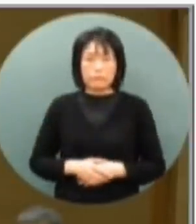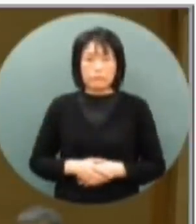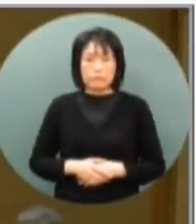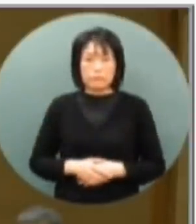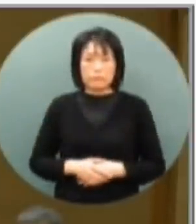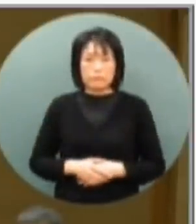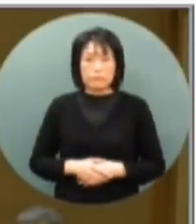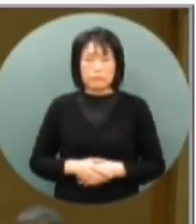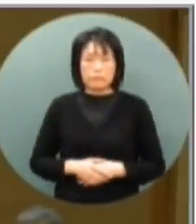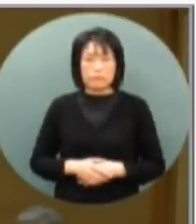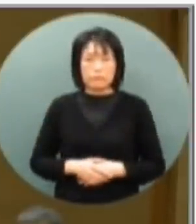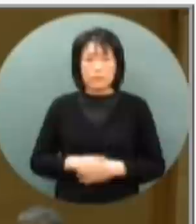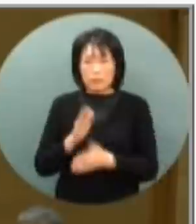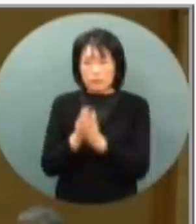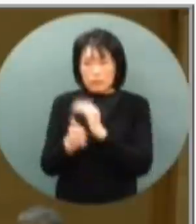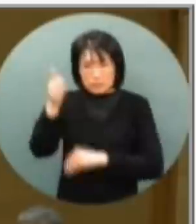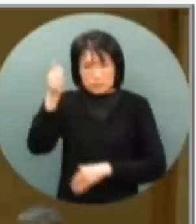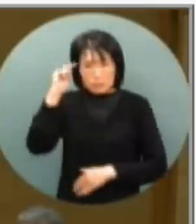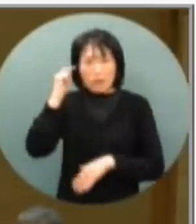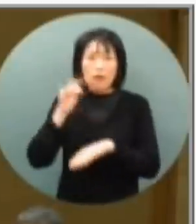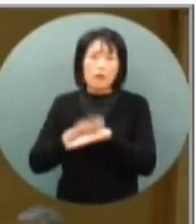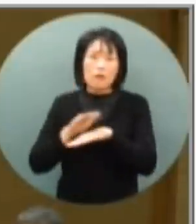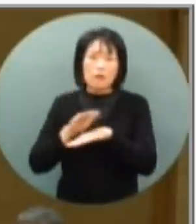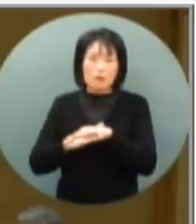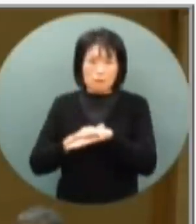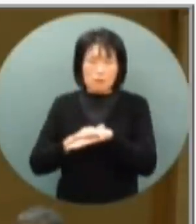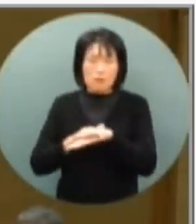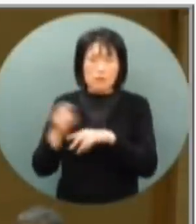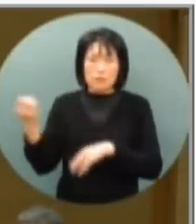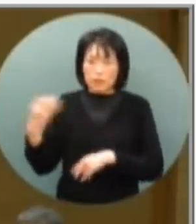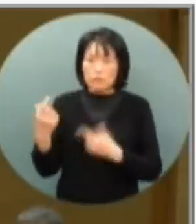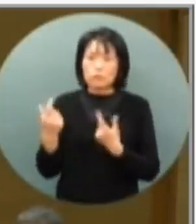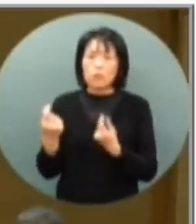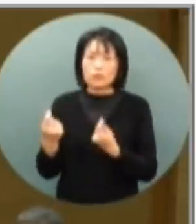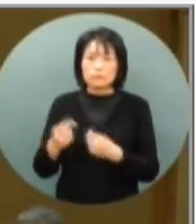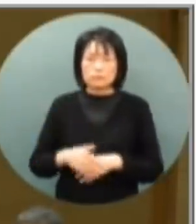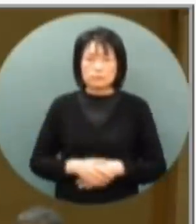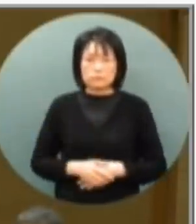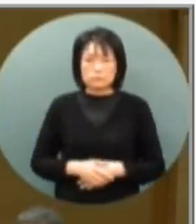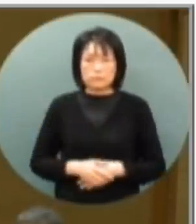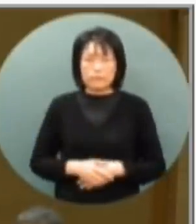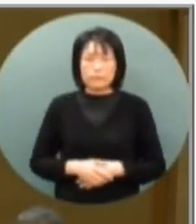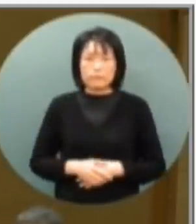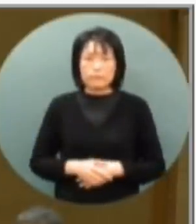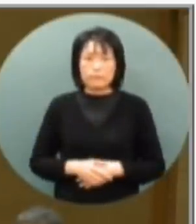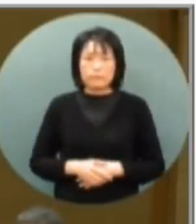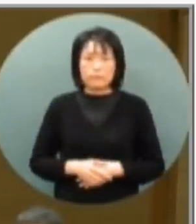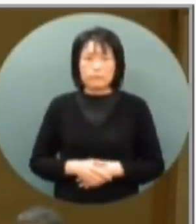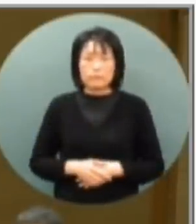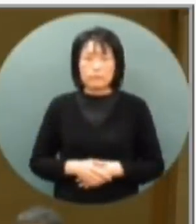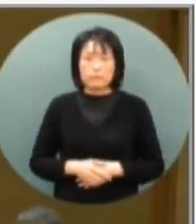知事の認識の通りだと私も思っています。ただ